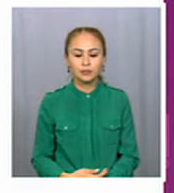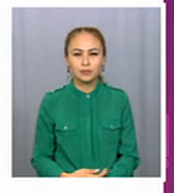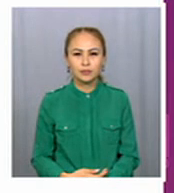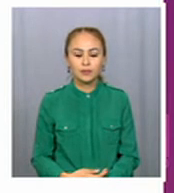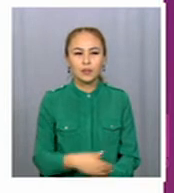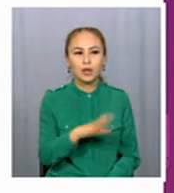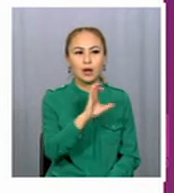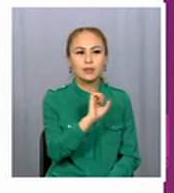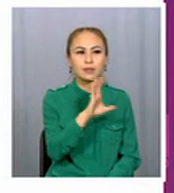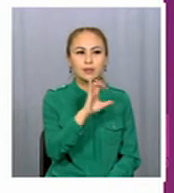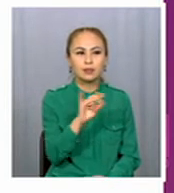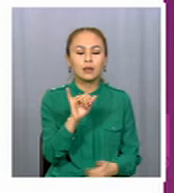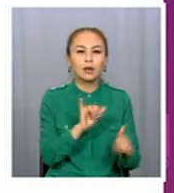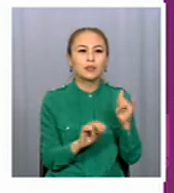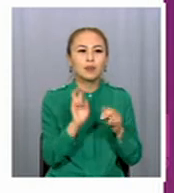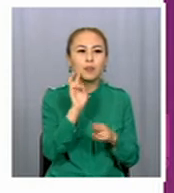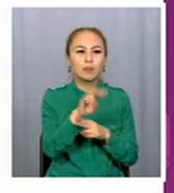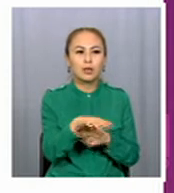Асан қайда бармақшы болды?